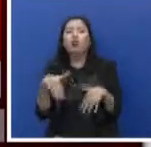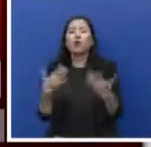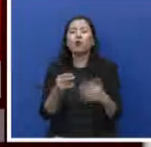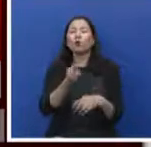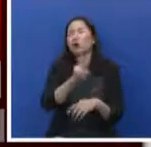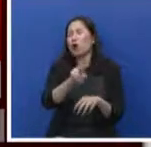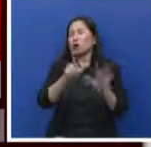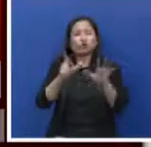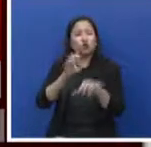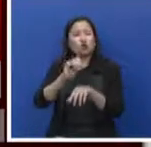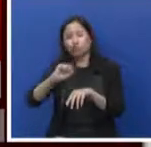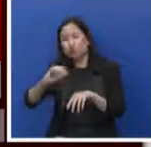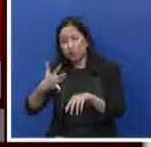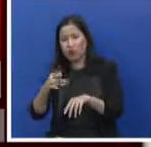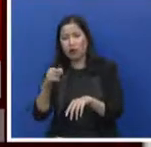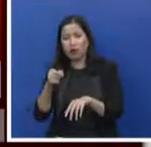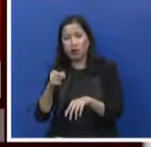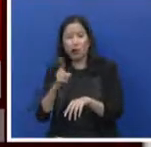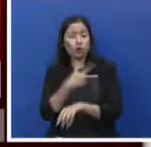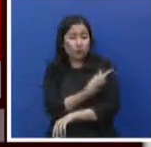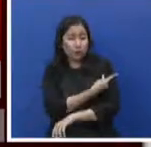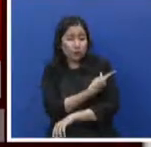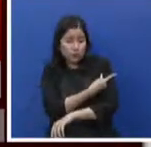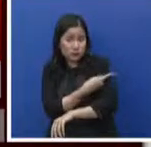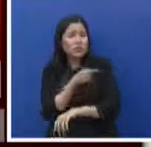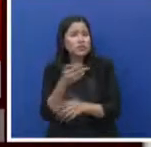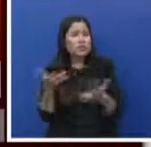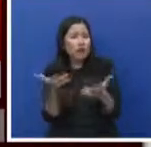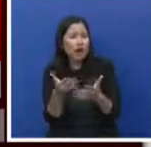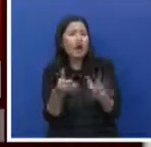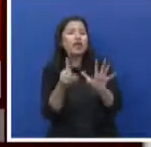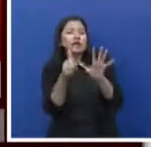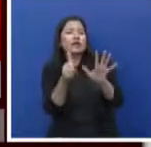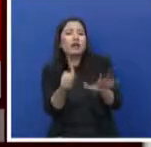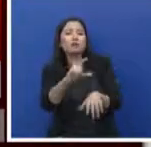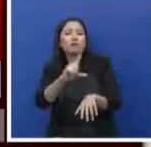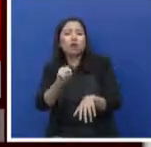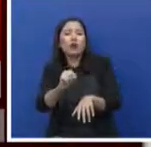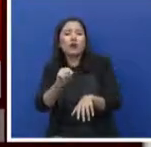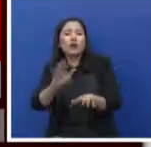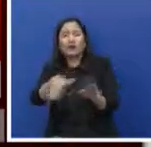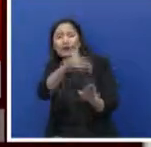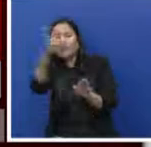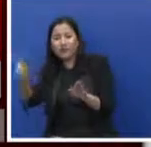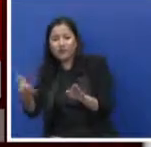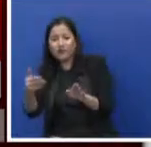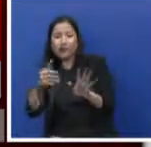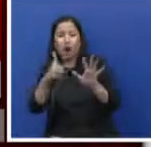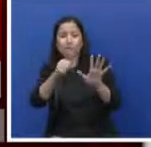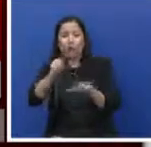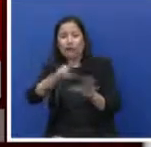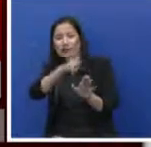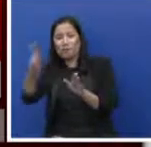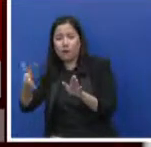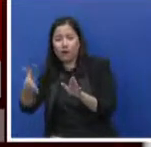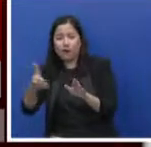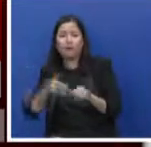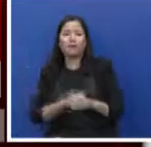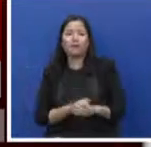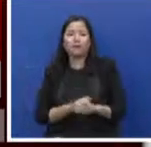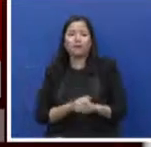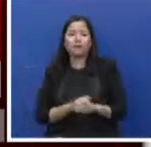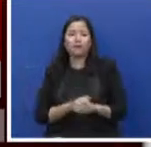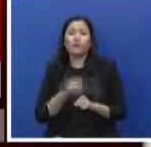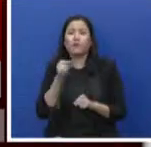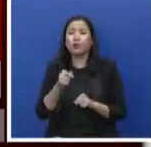270-280 juta dosis suntikan dilakukan di 6 bulan kedua. Jadi akan sangat